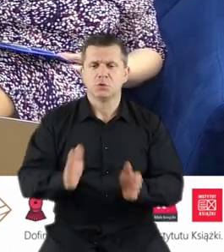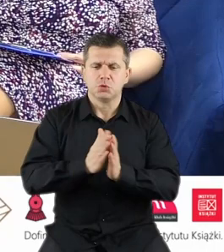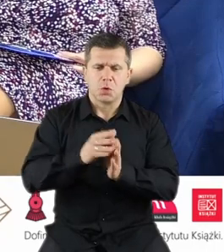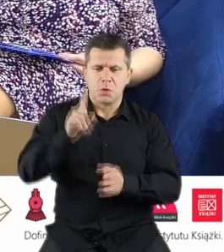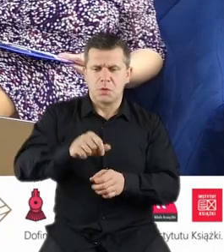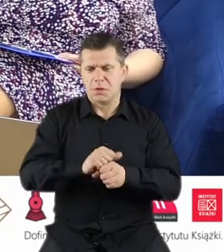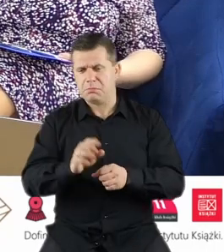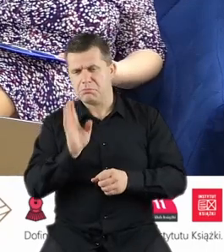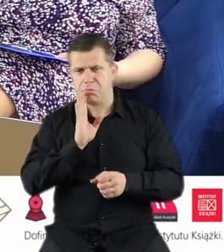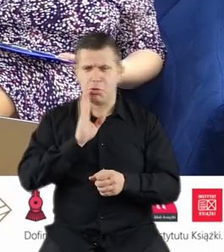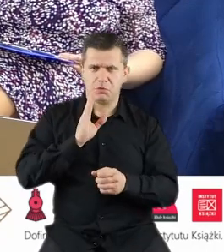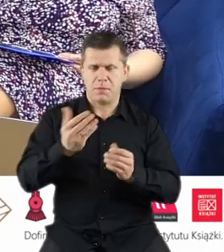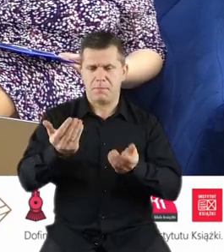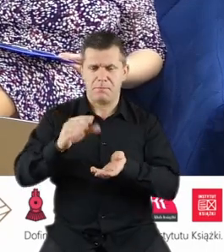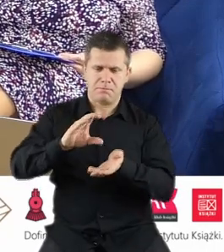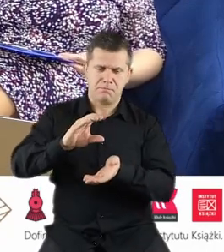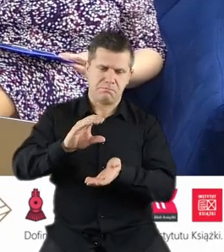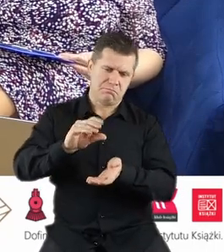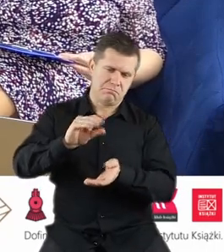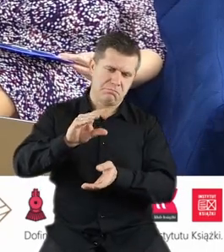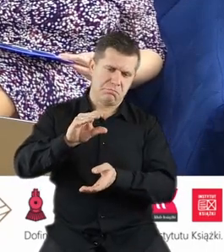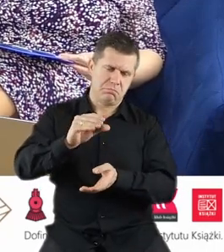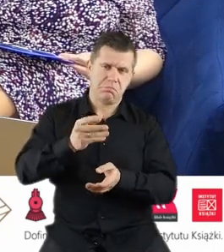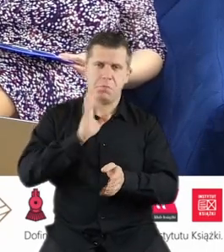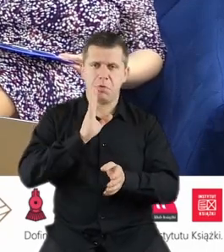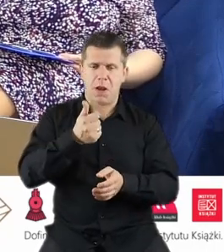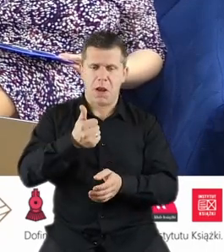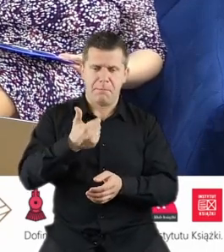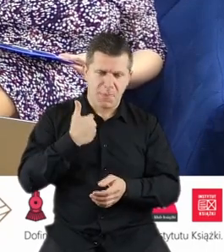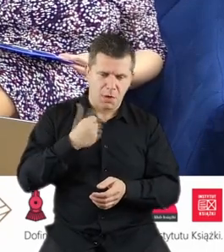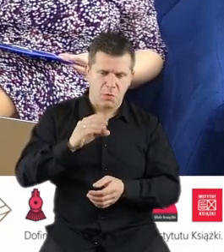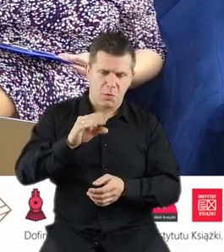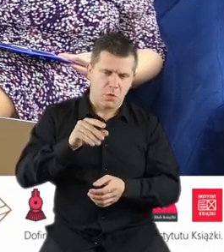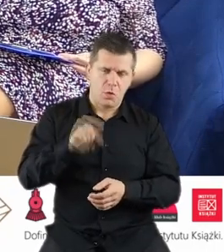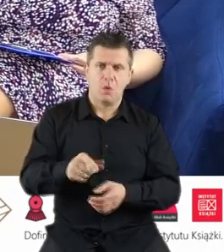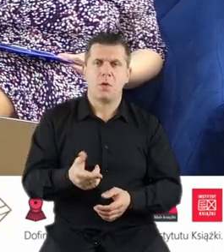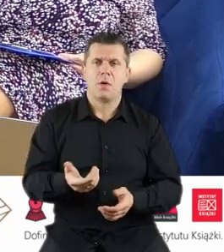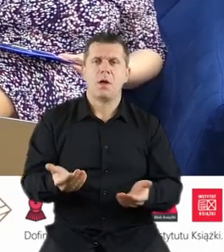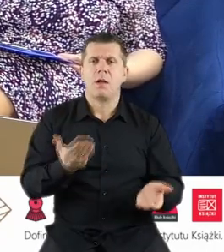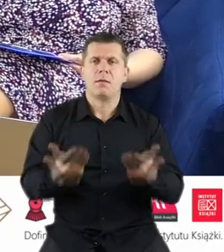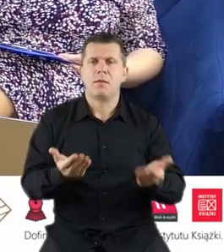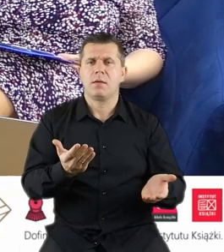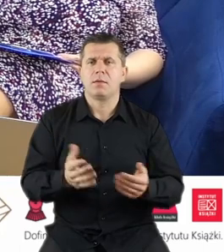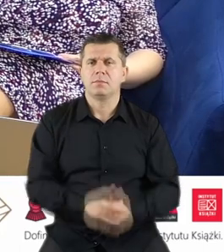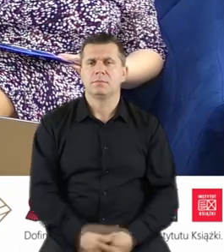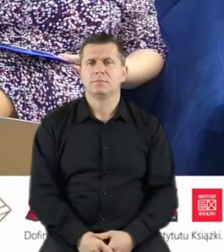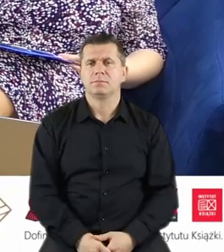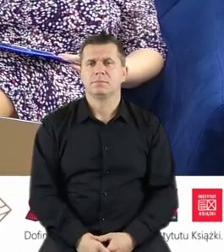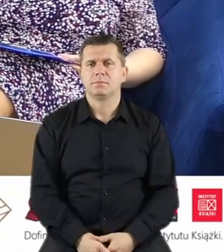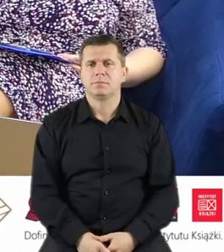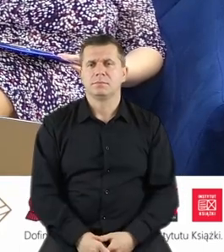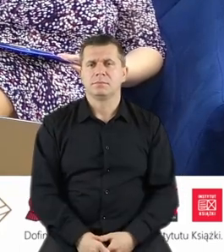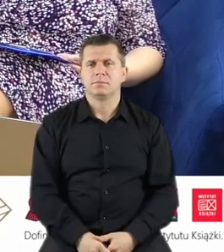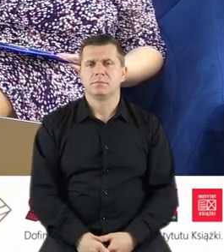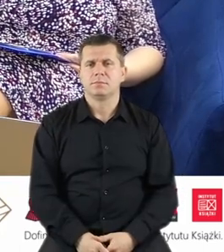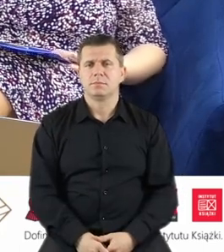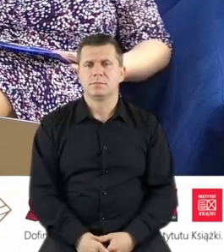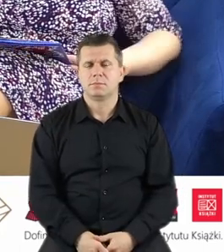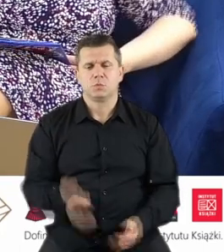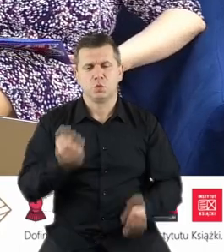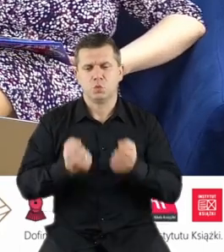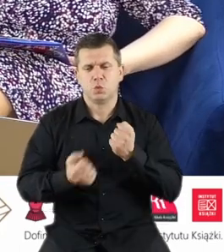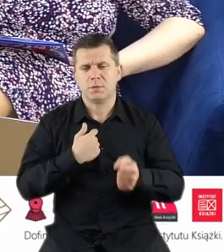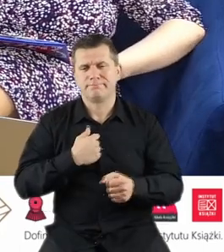tak poziomem, moim zdaniem, więc jak jedna Znaczy, była, druga nie, to ktoś tu jakby napisał jakieś. trochę niezręcznie jest mi